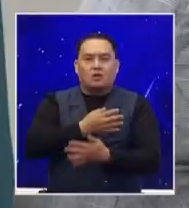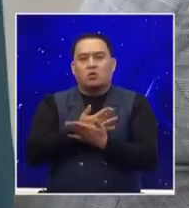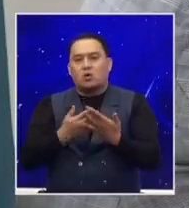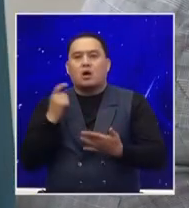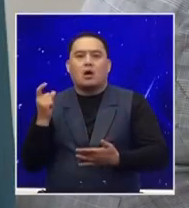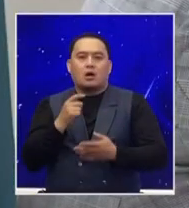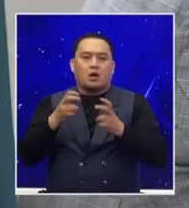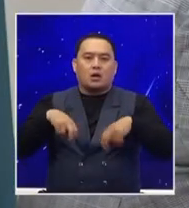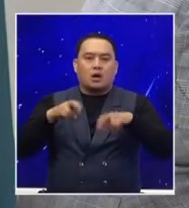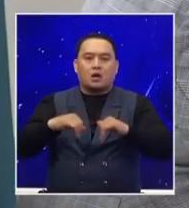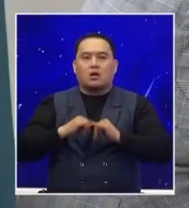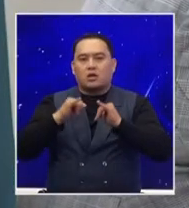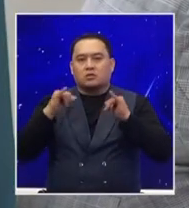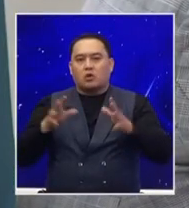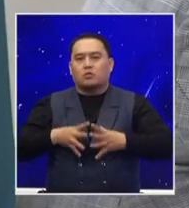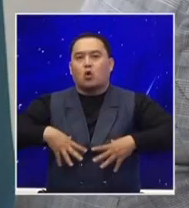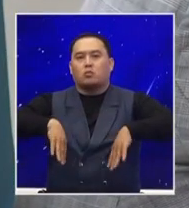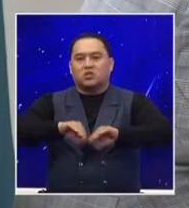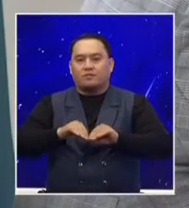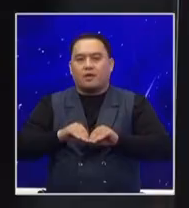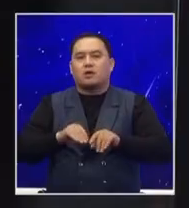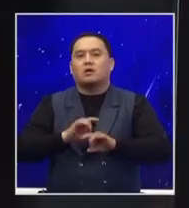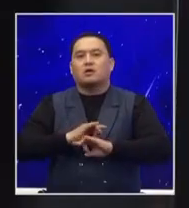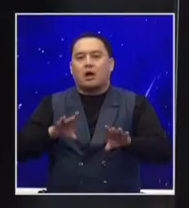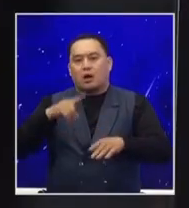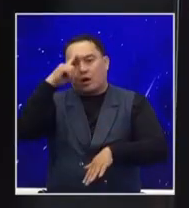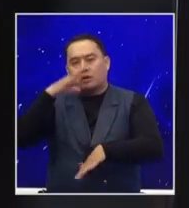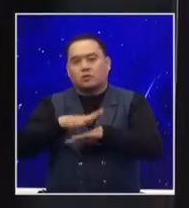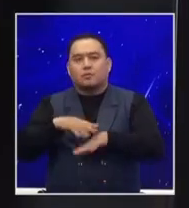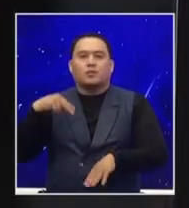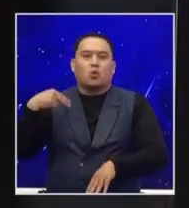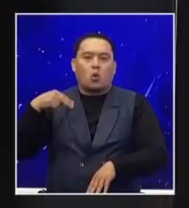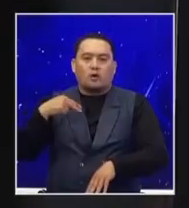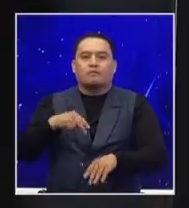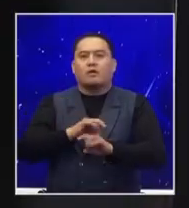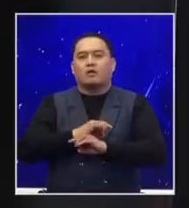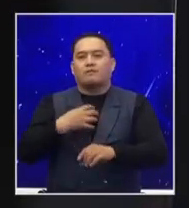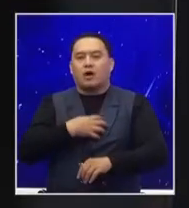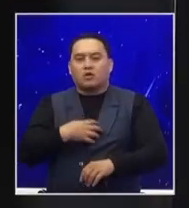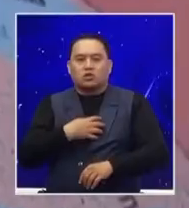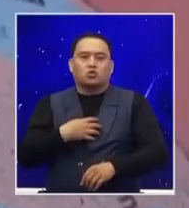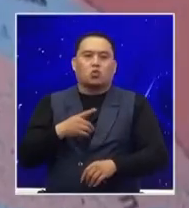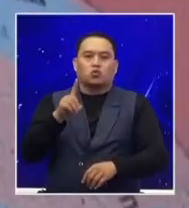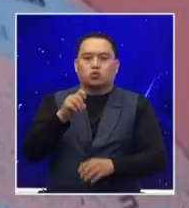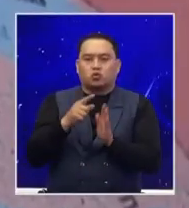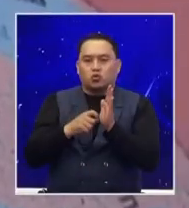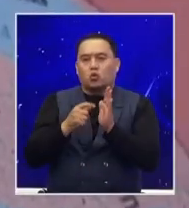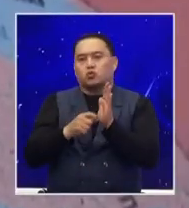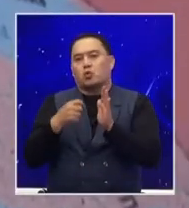также экономического развития современного общества. Отметим, глава государства Касым-Жомарт Токаев подчеркнул важность